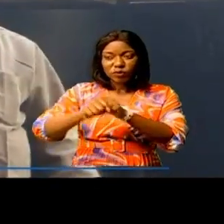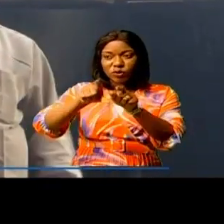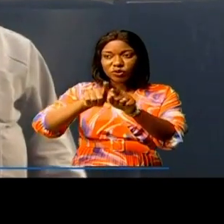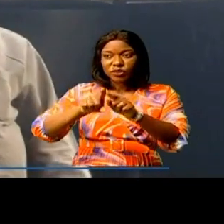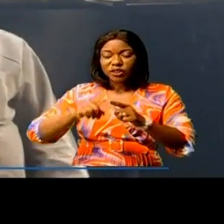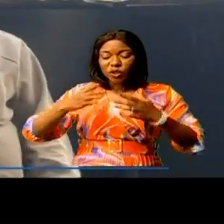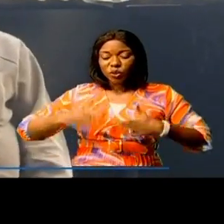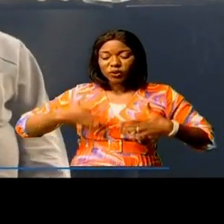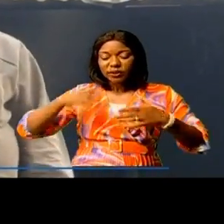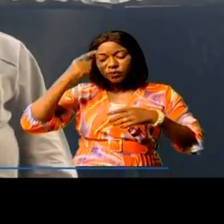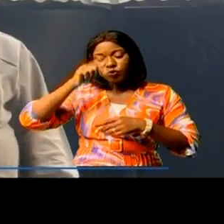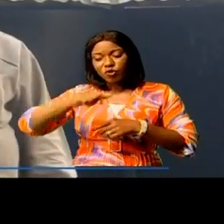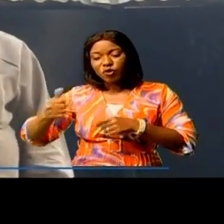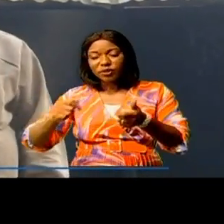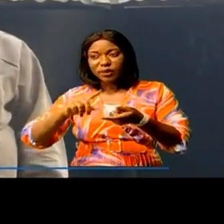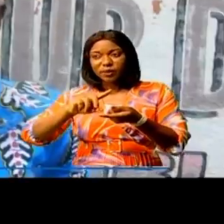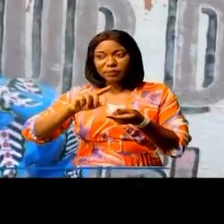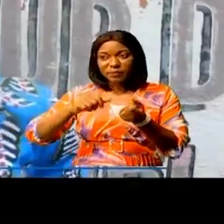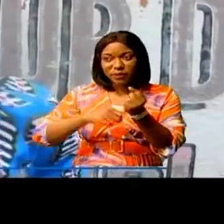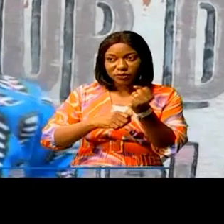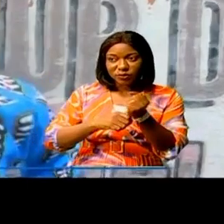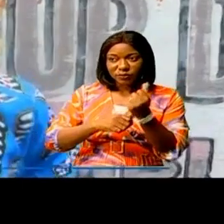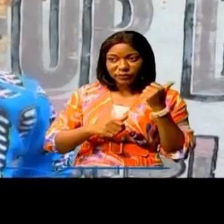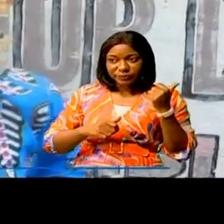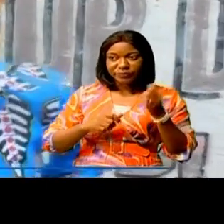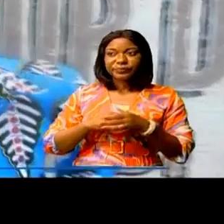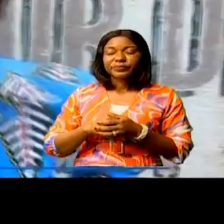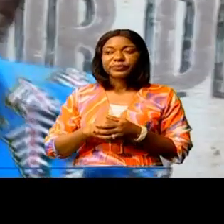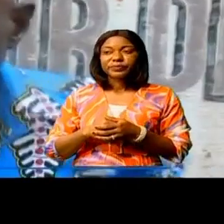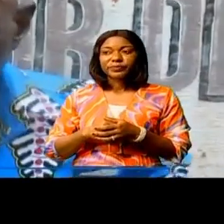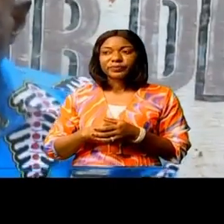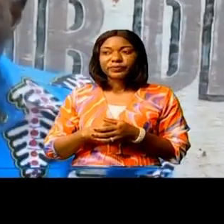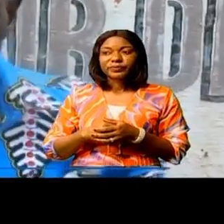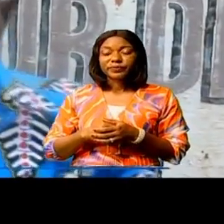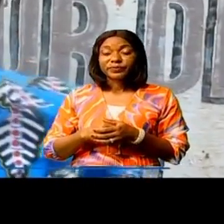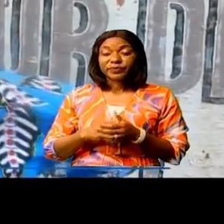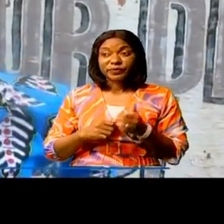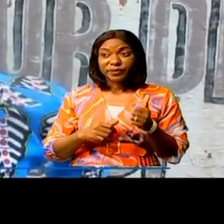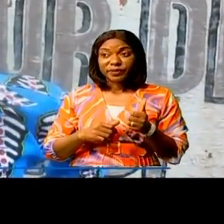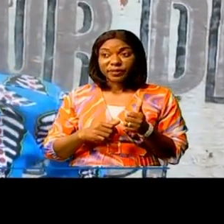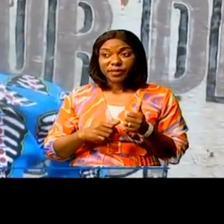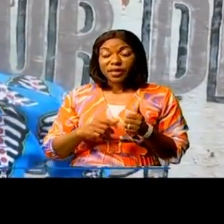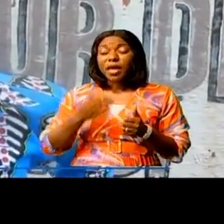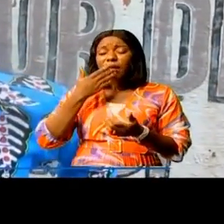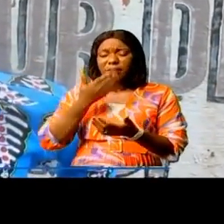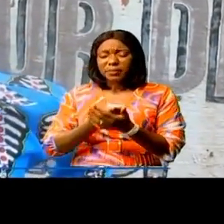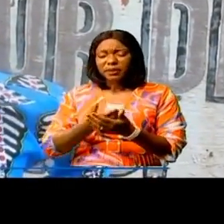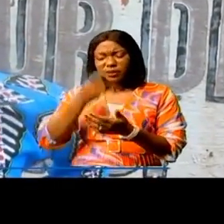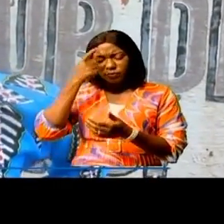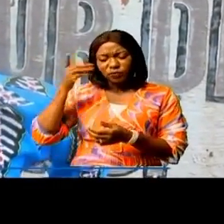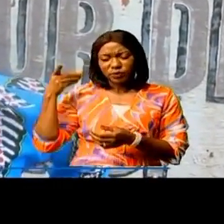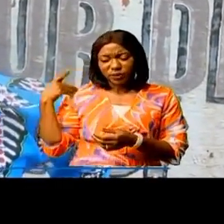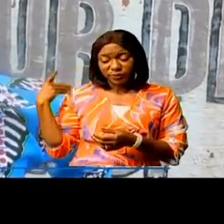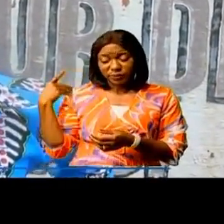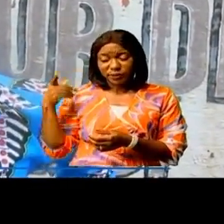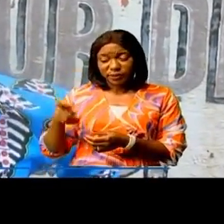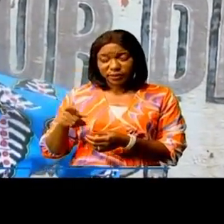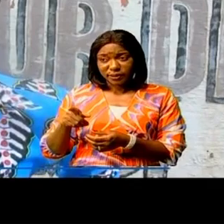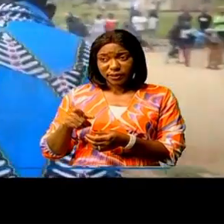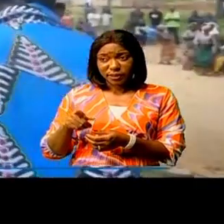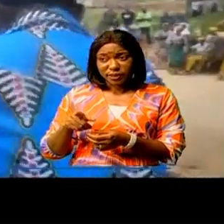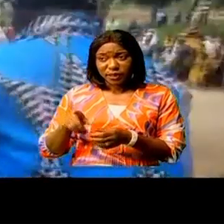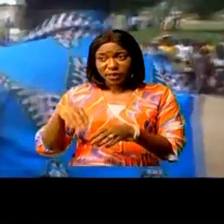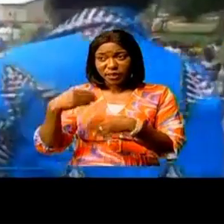loisirs sains en faveur de ses électeurs. Je suis très ravi de ce geste-là que l'honorable Matusila vient de